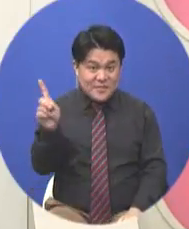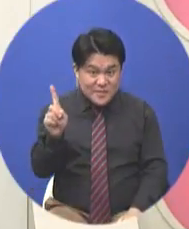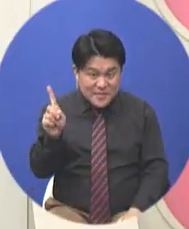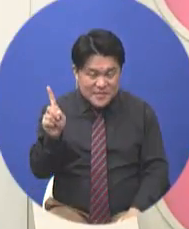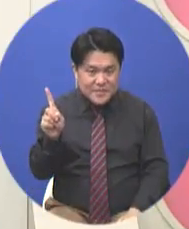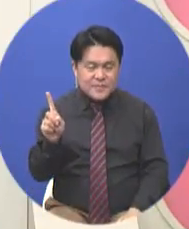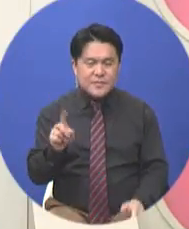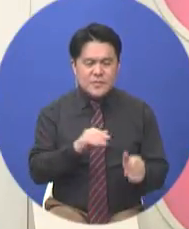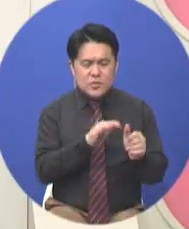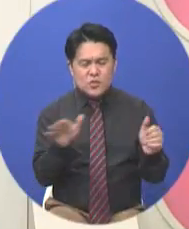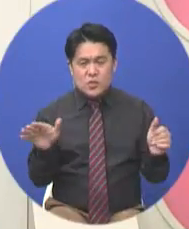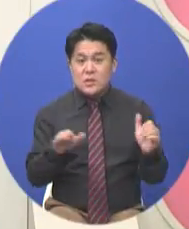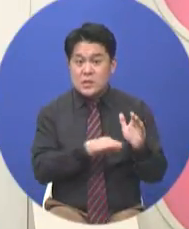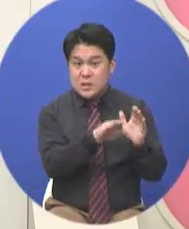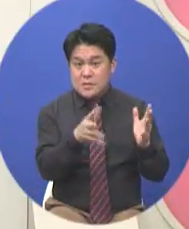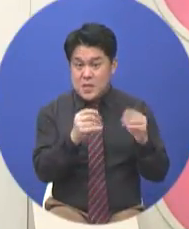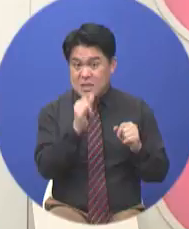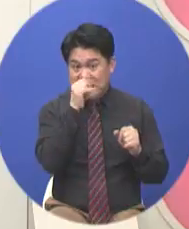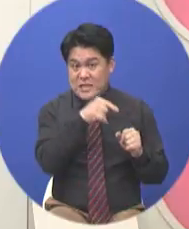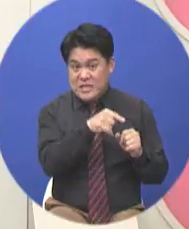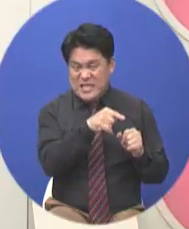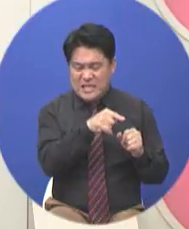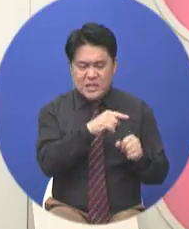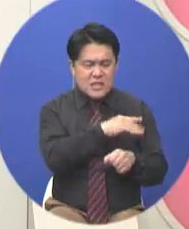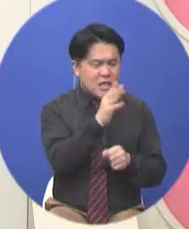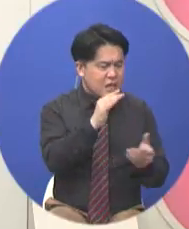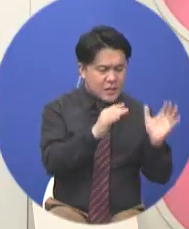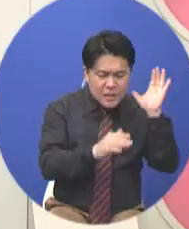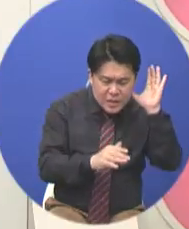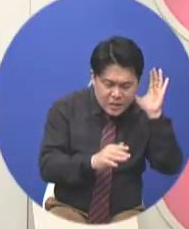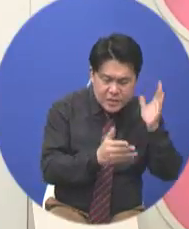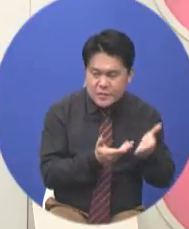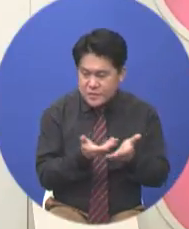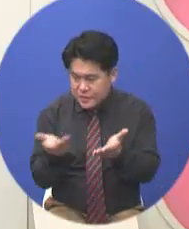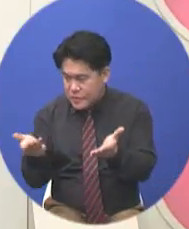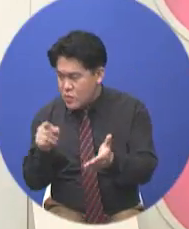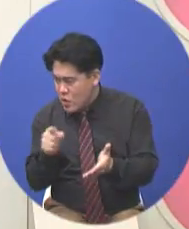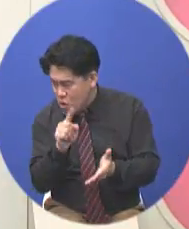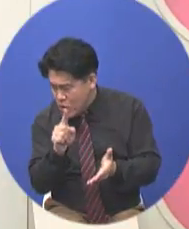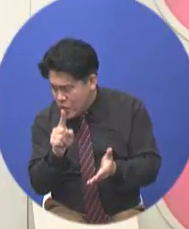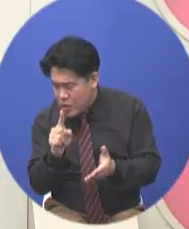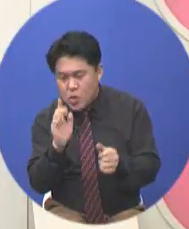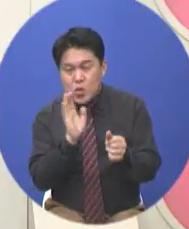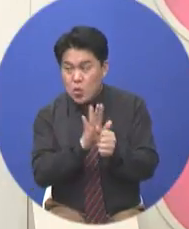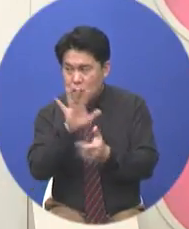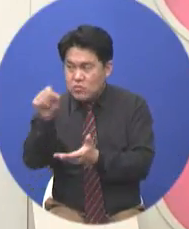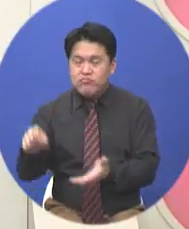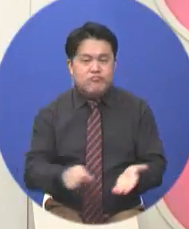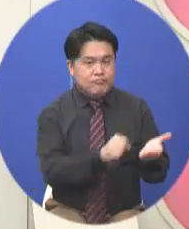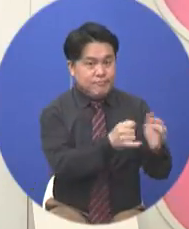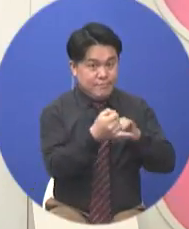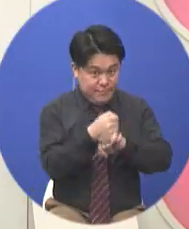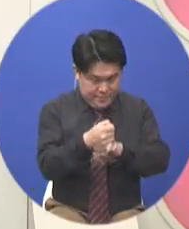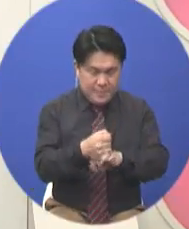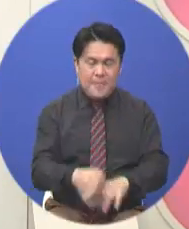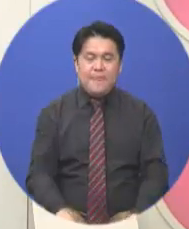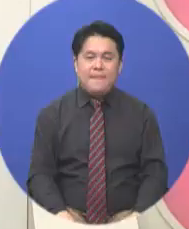복지TV는 많은 소외된 가정들의 이야기를 함께 나누고 도움의